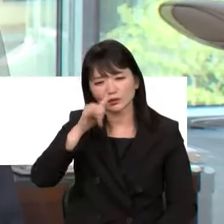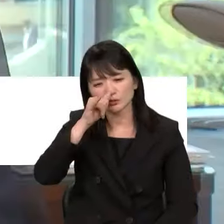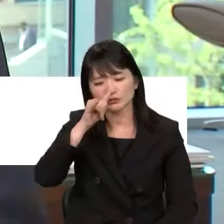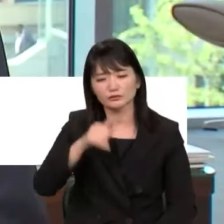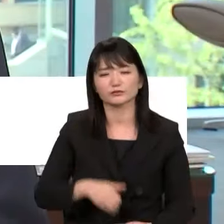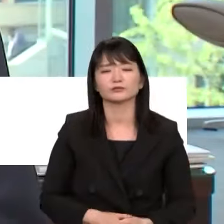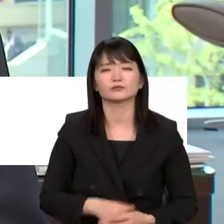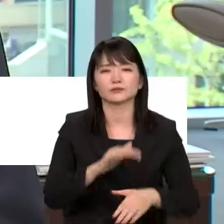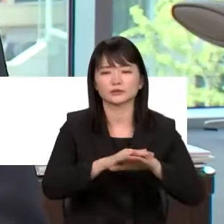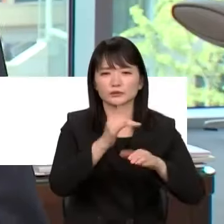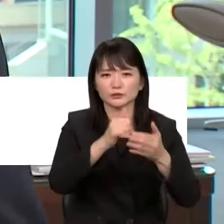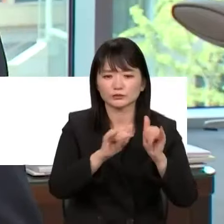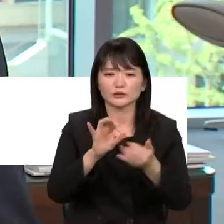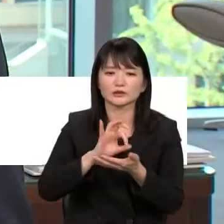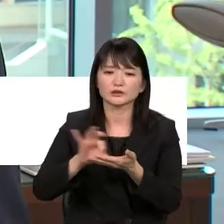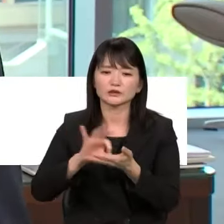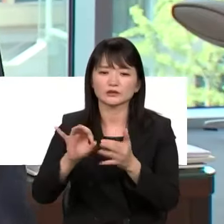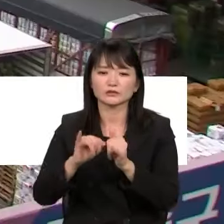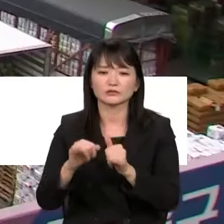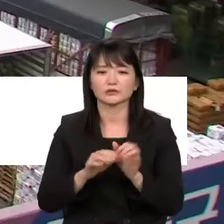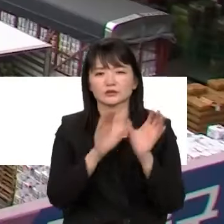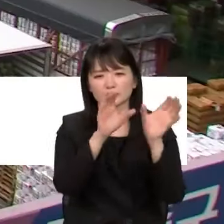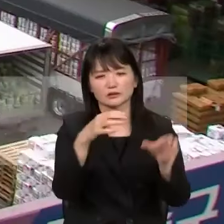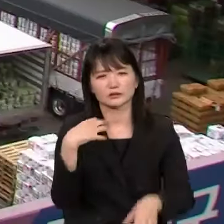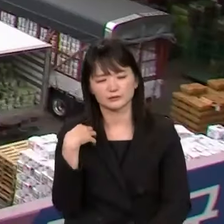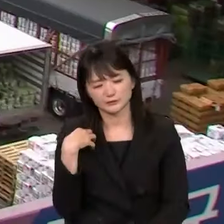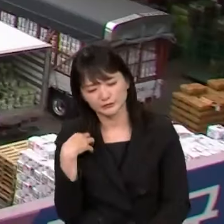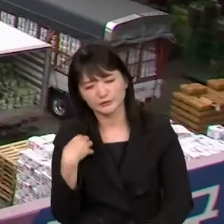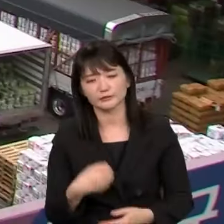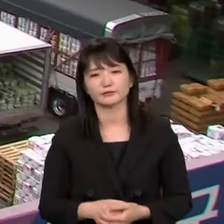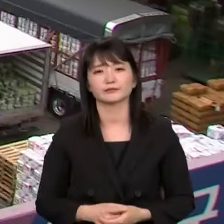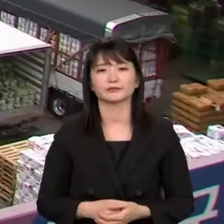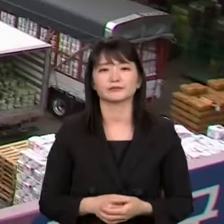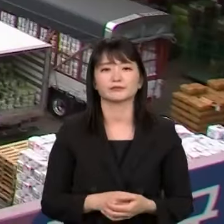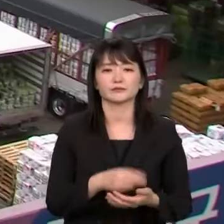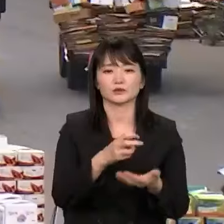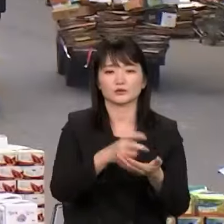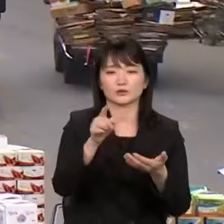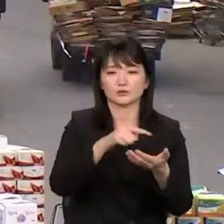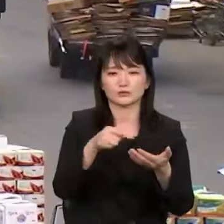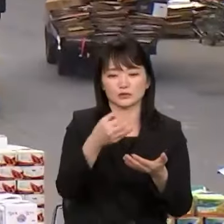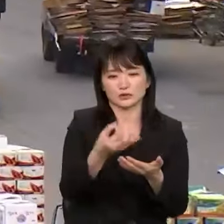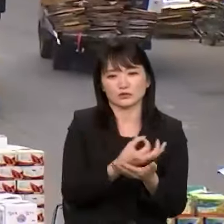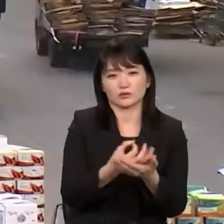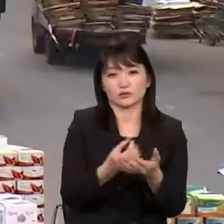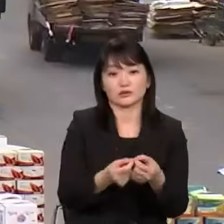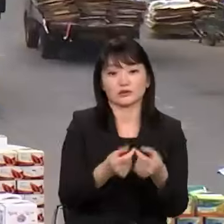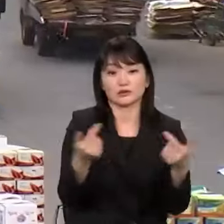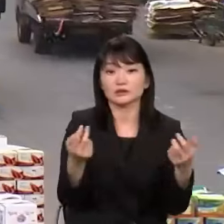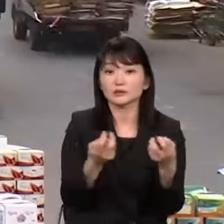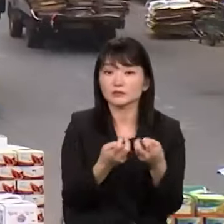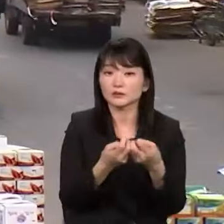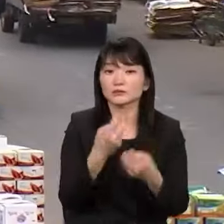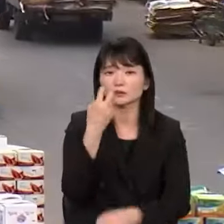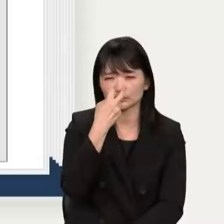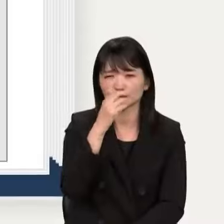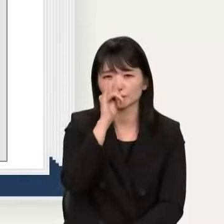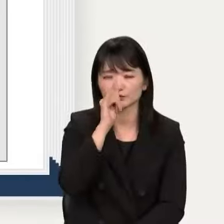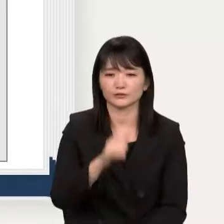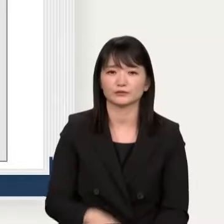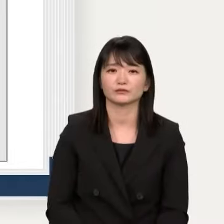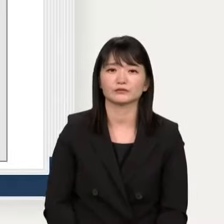실정입니다. 농민과 소비자들에게 전가되고 있는. 이 와중에 도매법인 수익을 더 늘리는 방안까지 검토되고 있습니다.